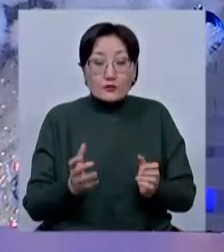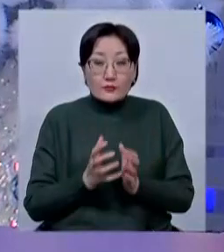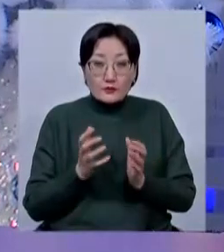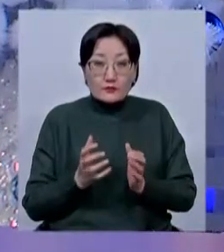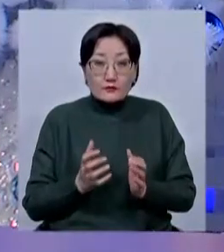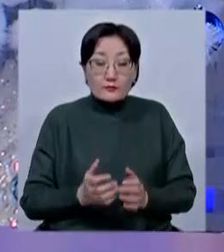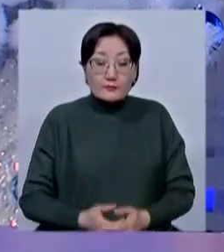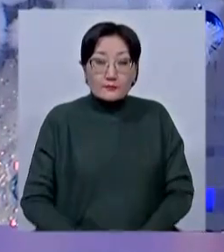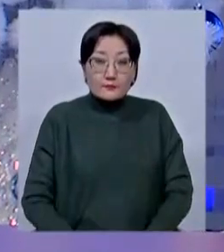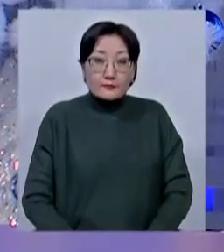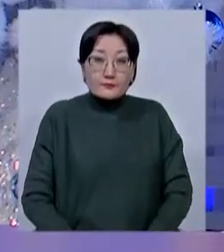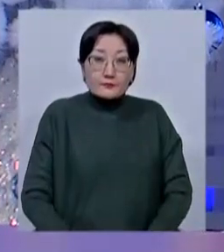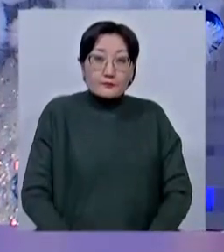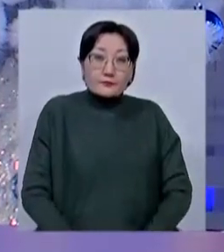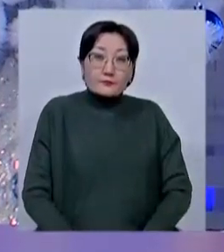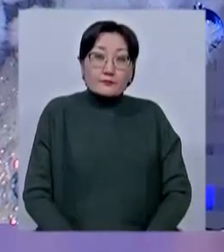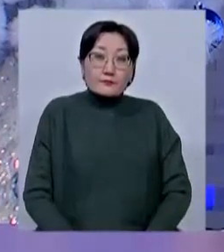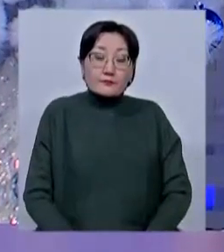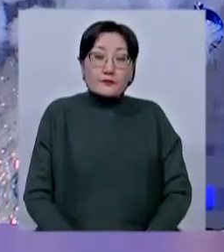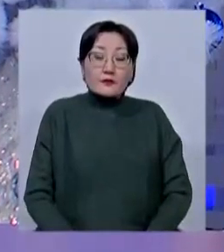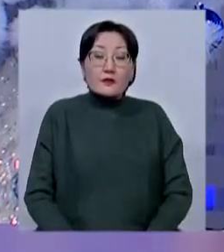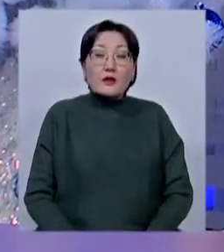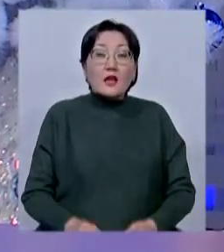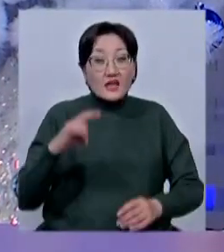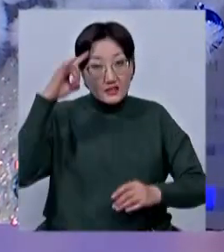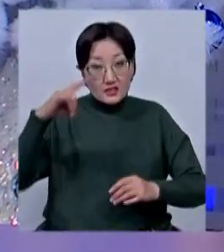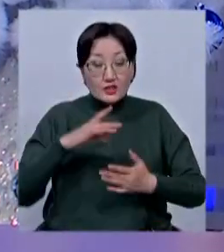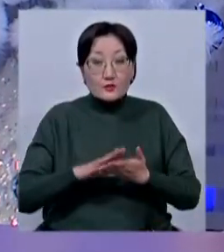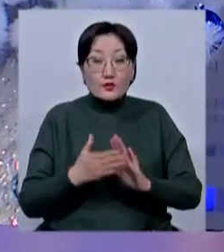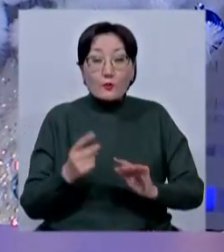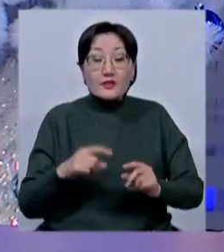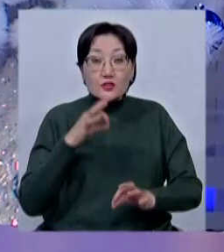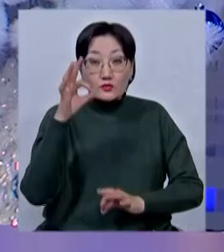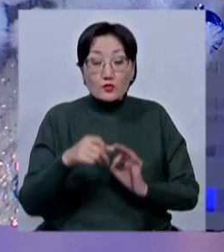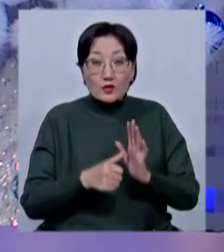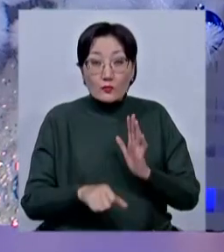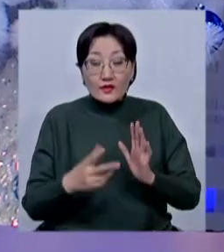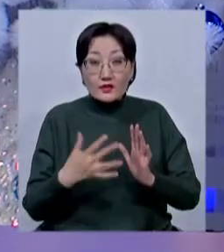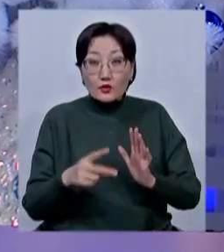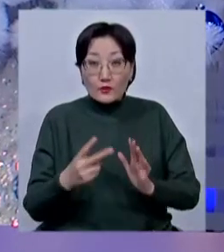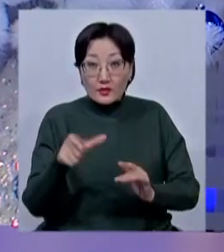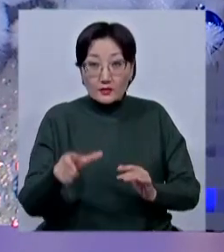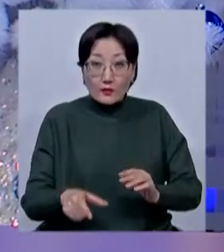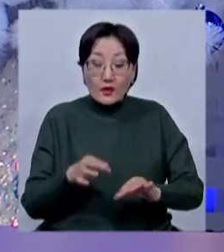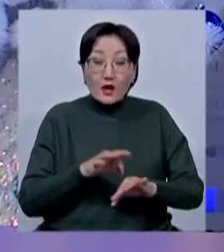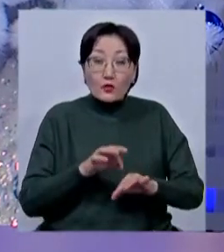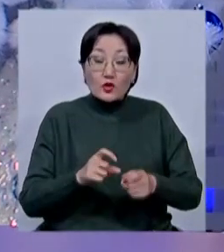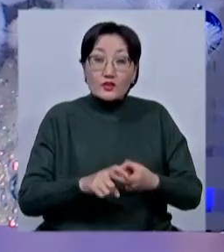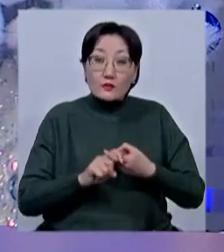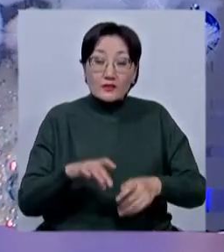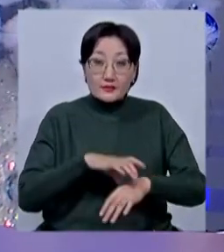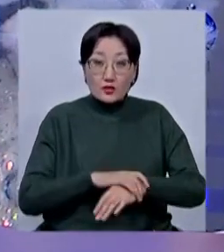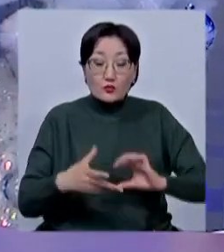екенін естен шығармаған абзал. Ал Қазақстанда бір тәулікте 652 адамнан коронавирус